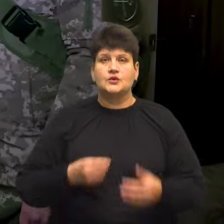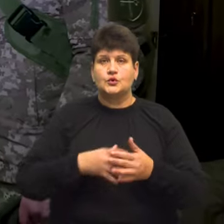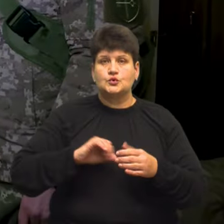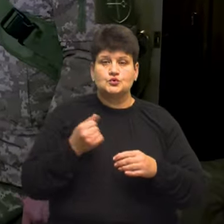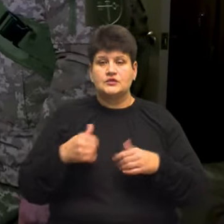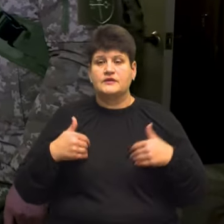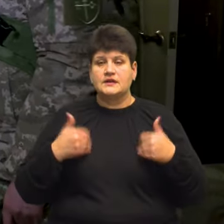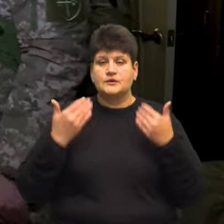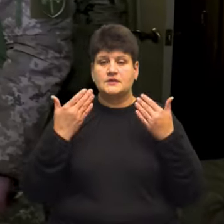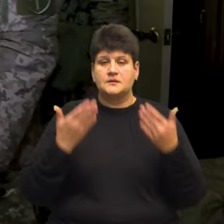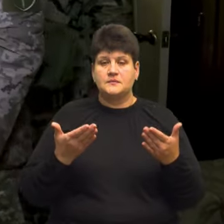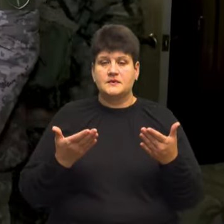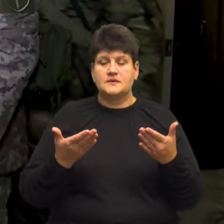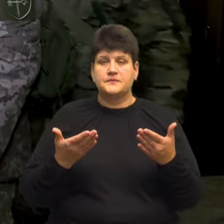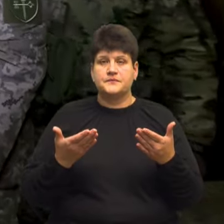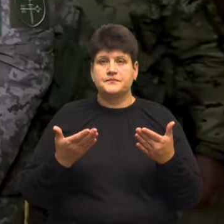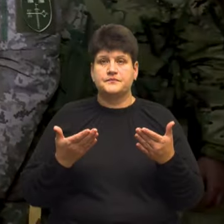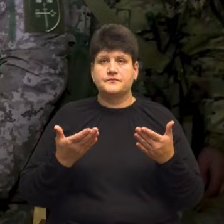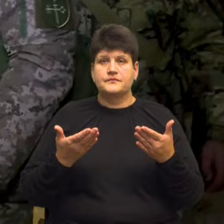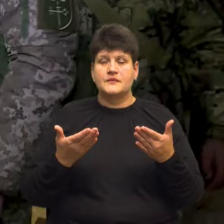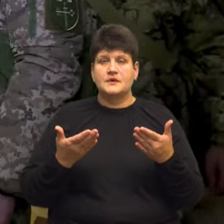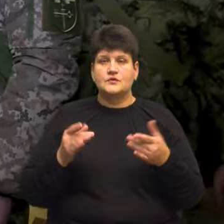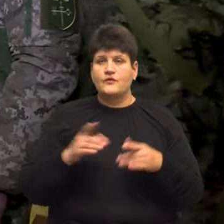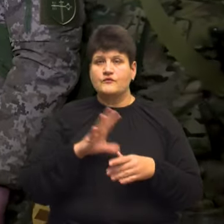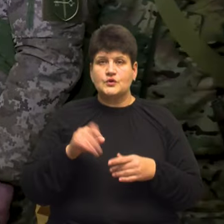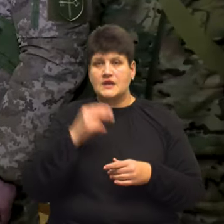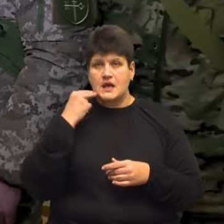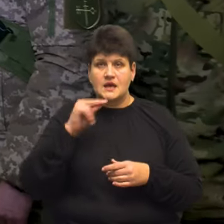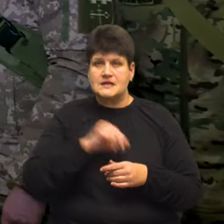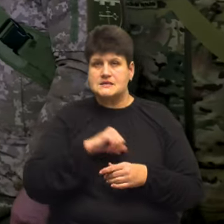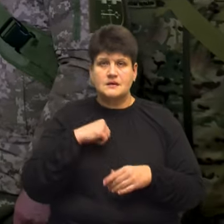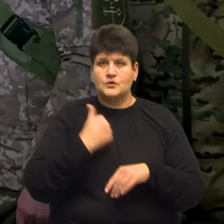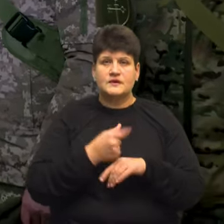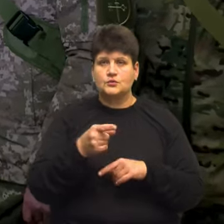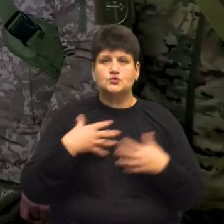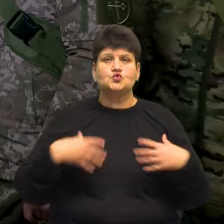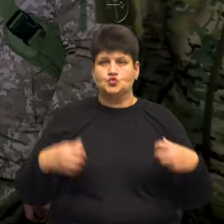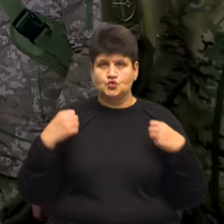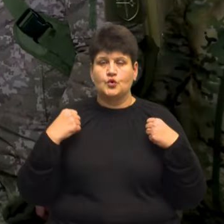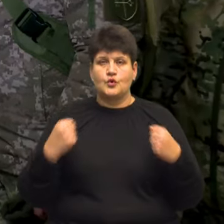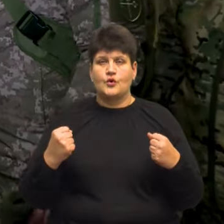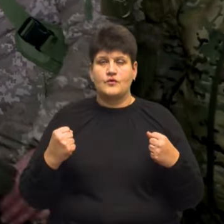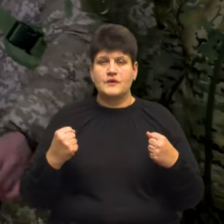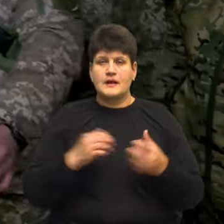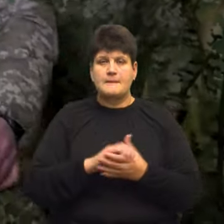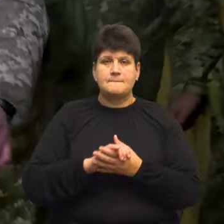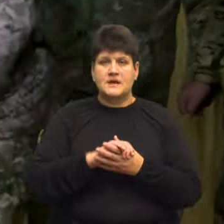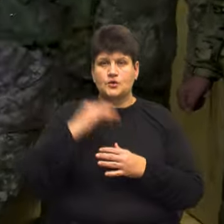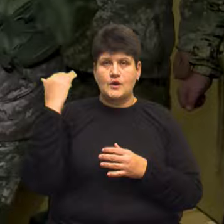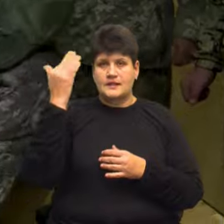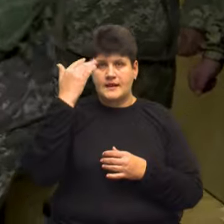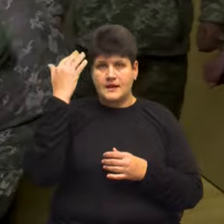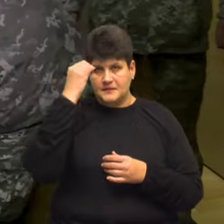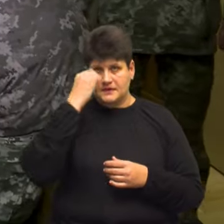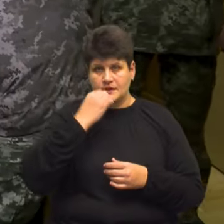тебе з нагородою. Всього найкращого. Саме головне тобі – здоров'я, щоб у краю мирного неба. Дякую. До